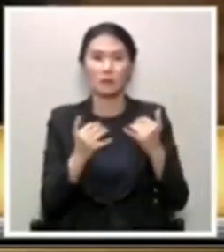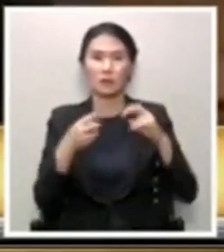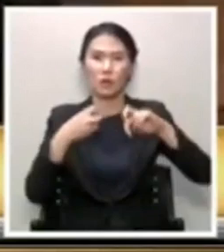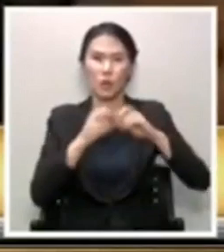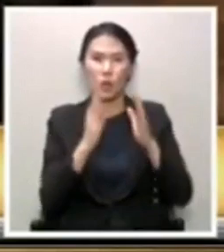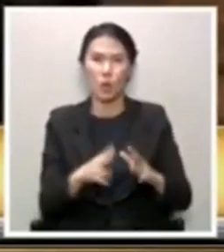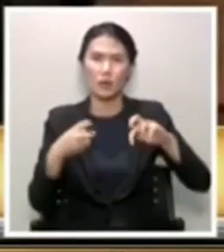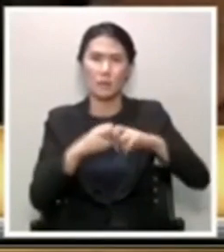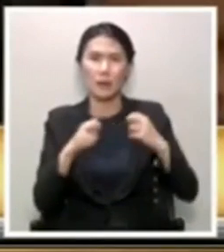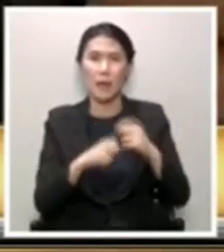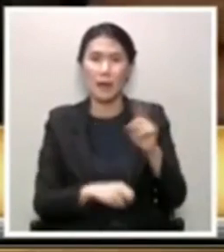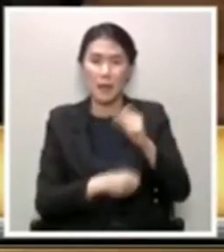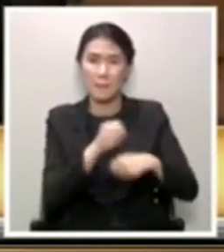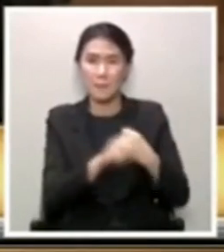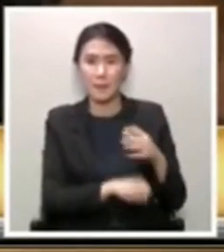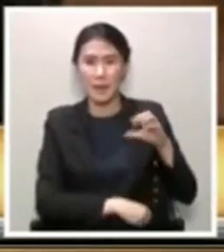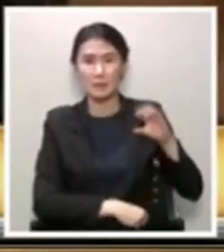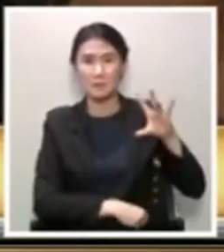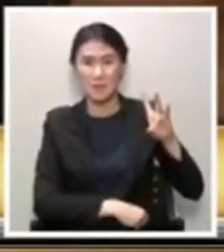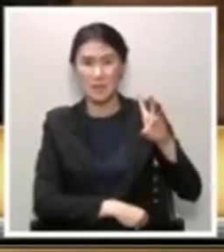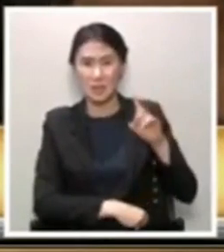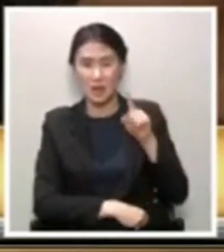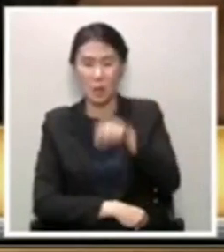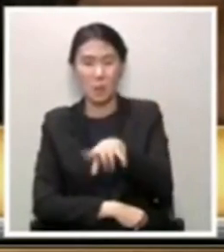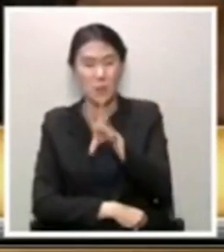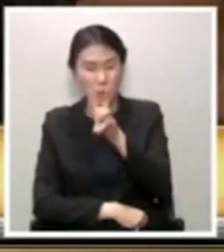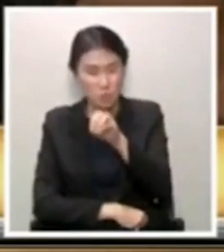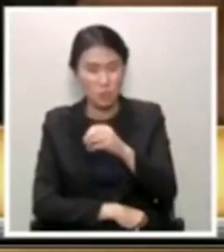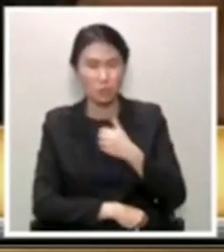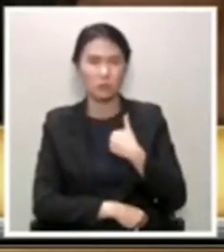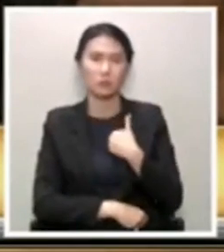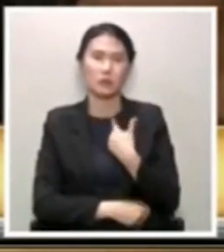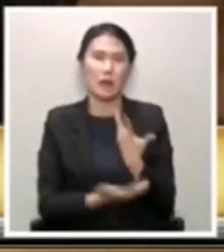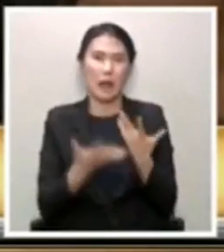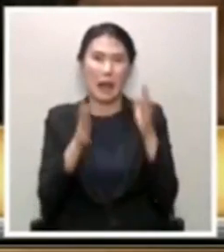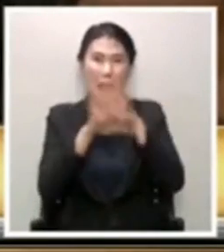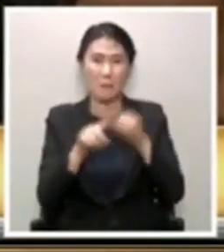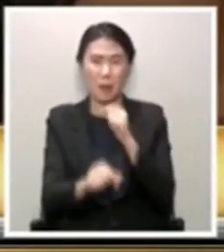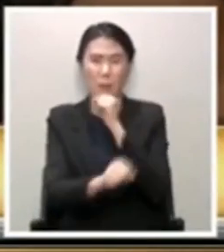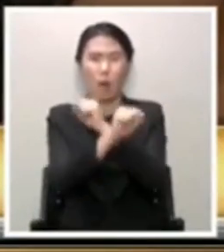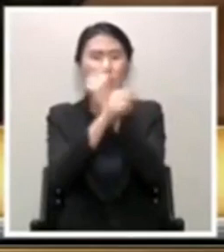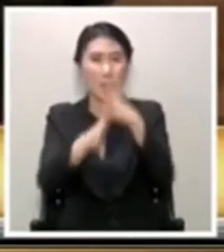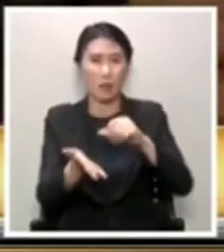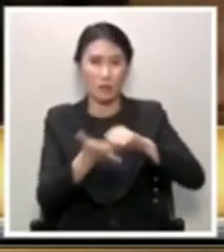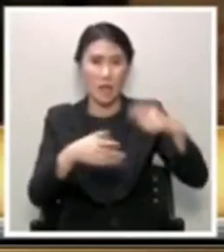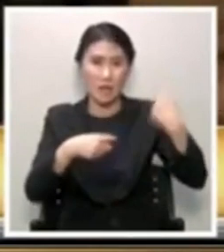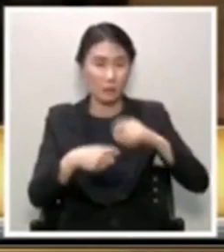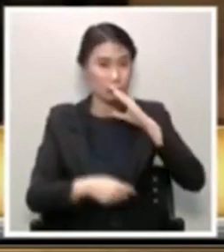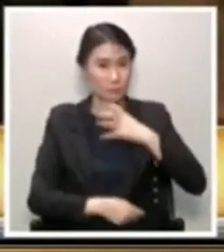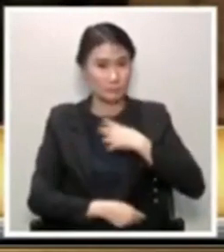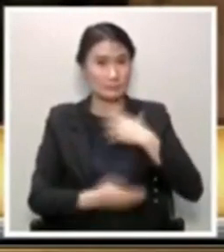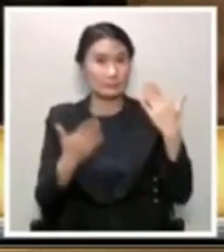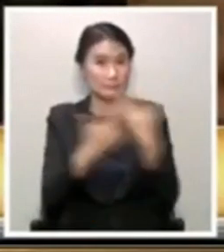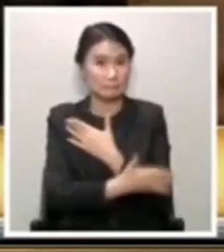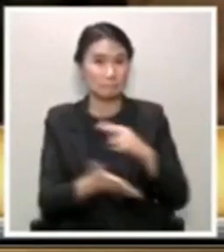นที่ลากเรากลับเข้ามาอยู่ใน57และต่อด้วยมาอยู่ในบ้านที่ชื่อรัฐธรรมนูญ60เนี่ยกลับวางกันเอาไว้หมดเลยครับว่าถ้าอยากจะเปลี่ยนเนี่ยเป